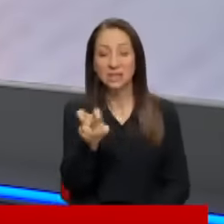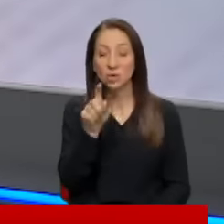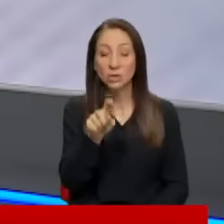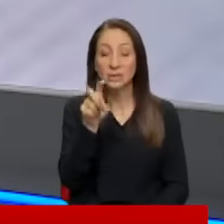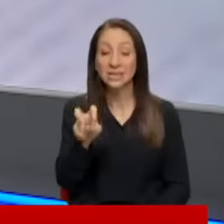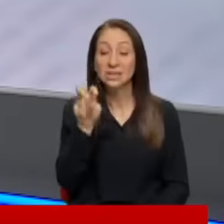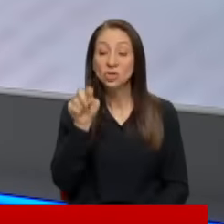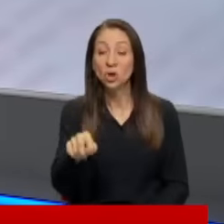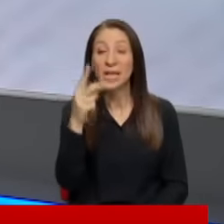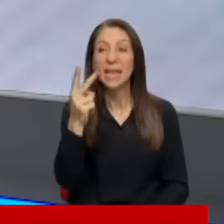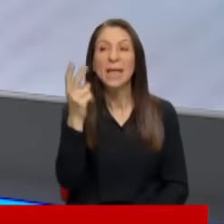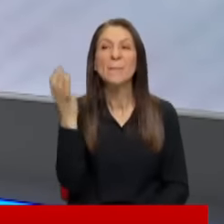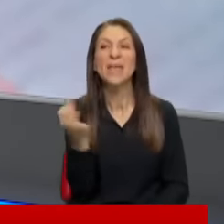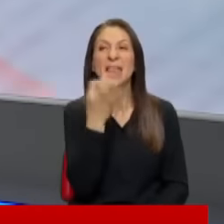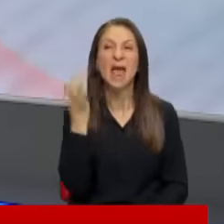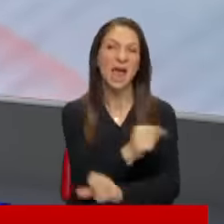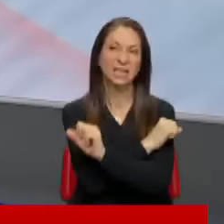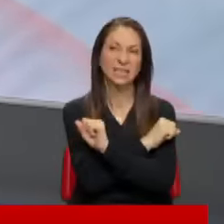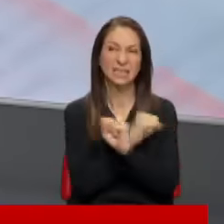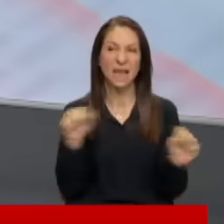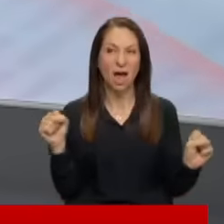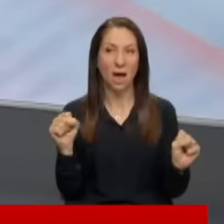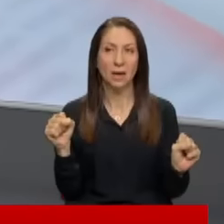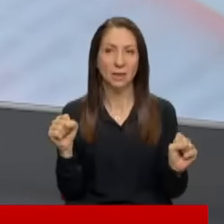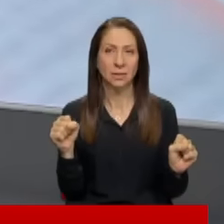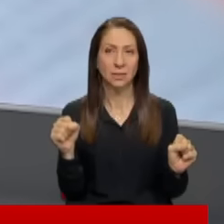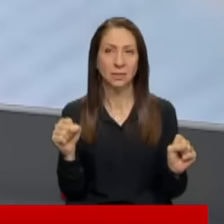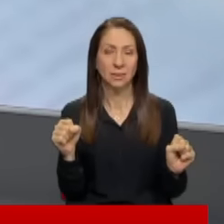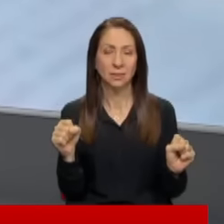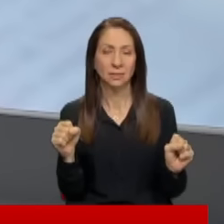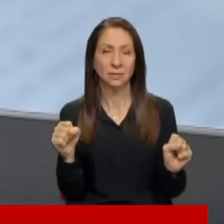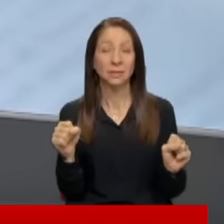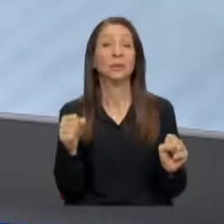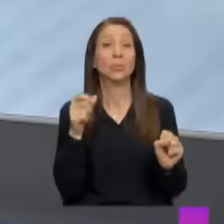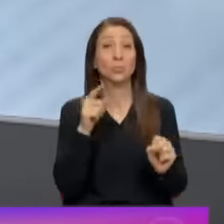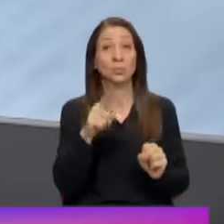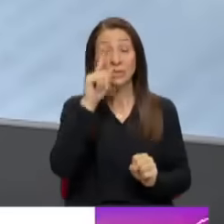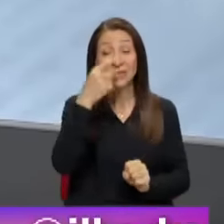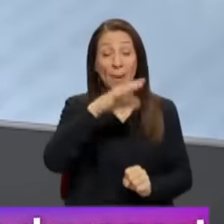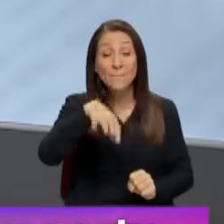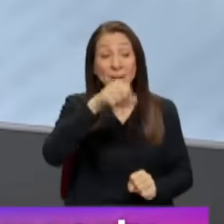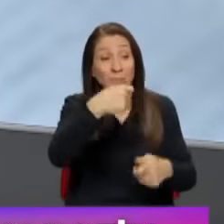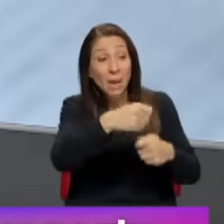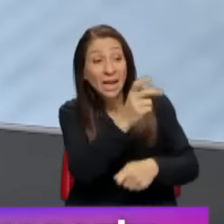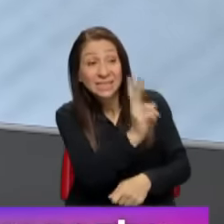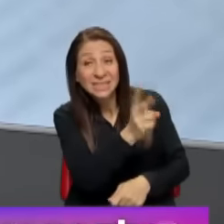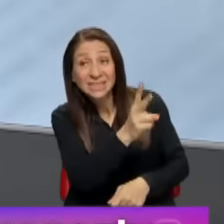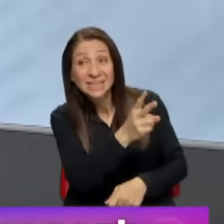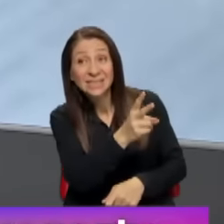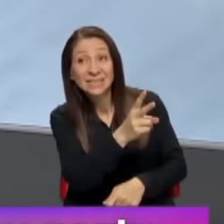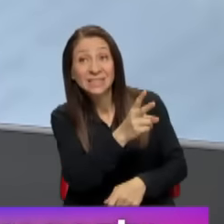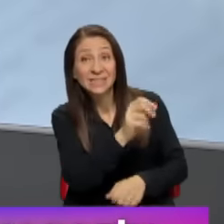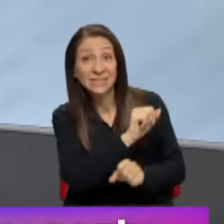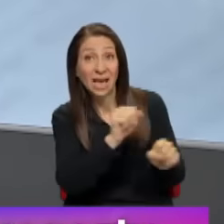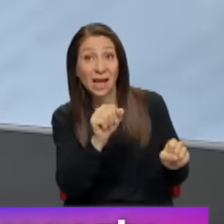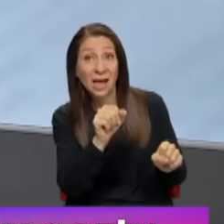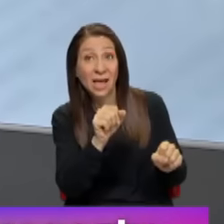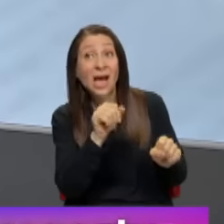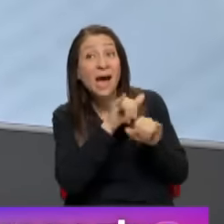818,2 milyar liralık bir fatura var. Bu sadece Merkez Bankası'ndaki